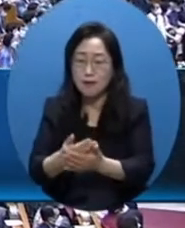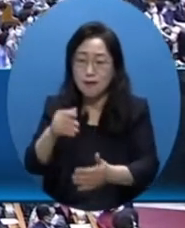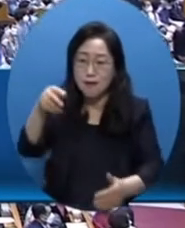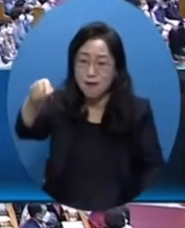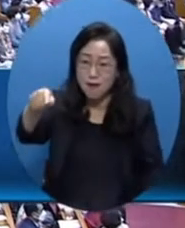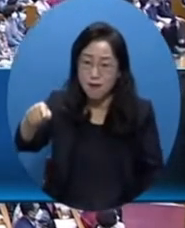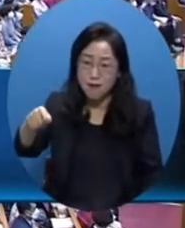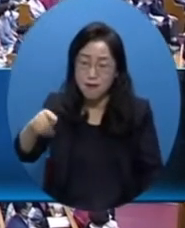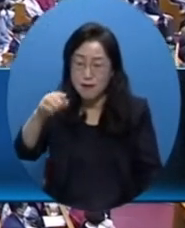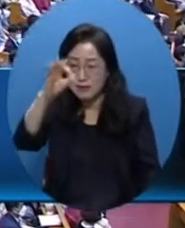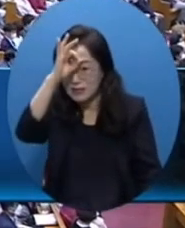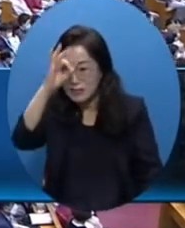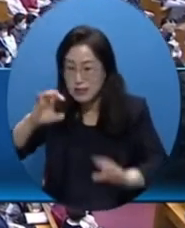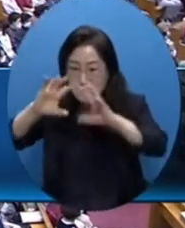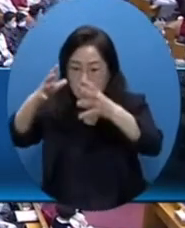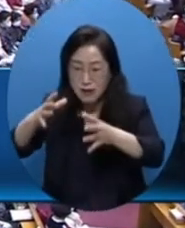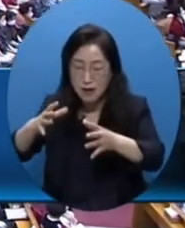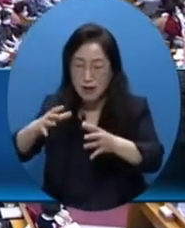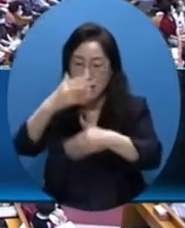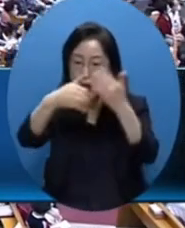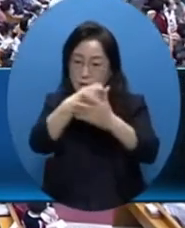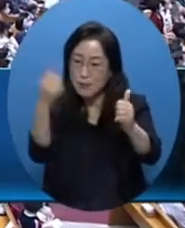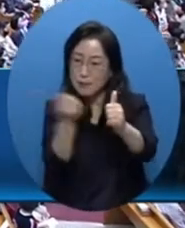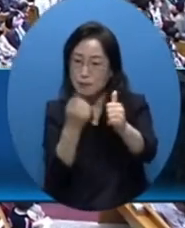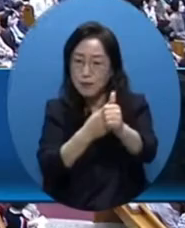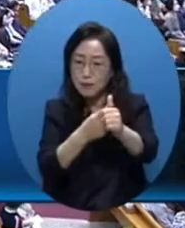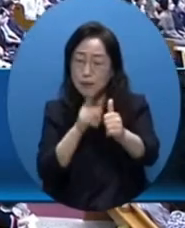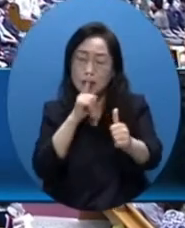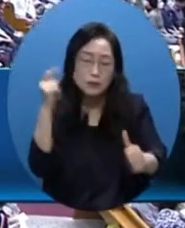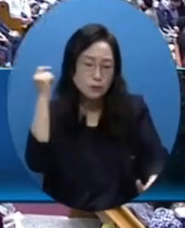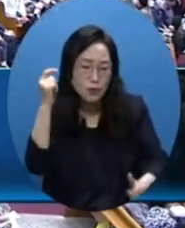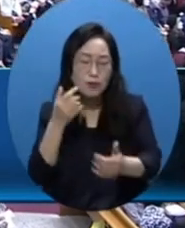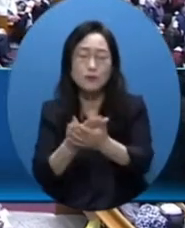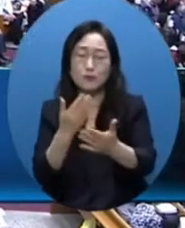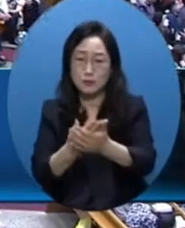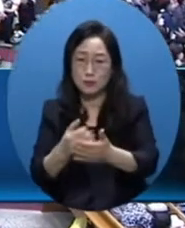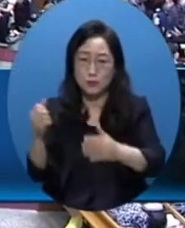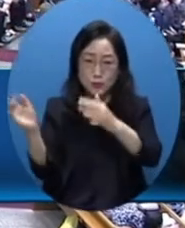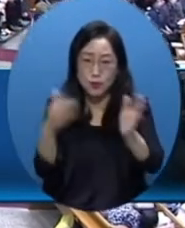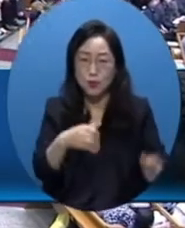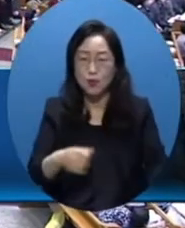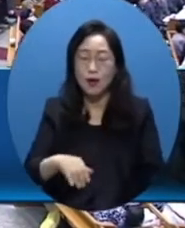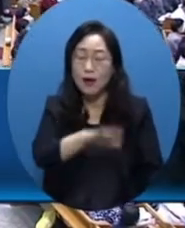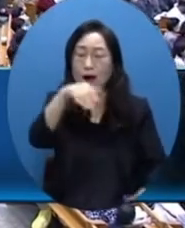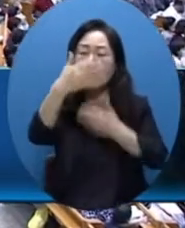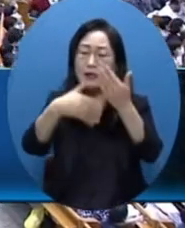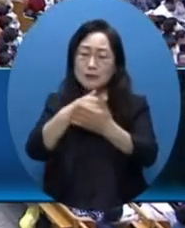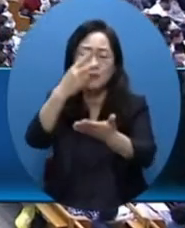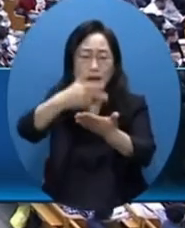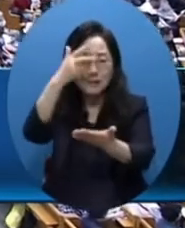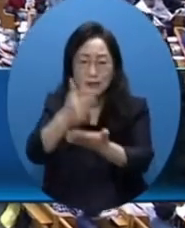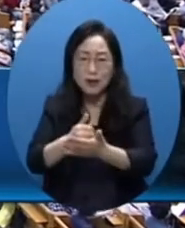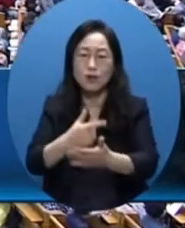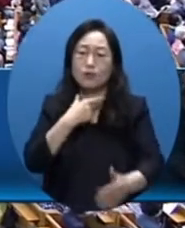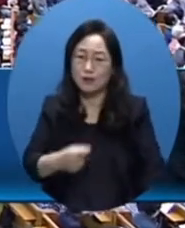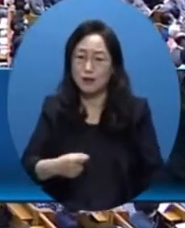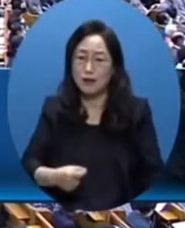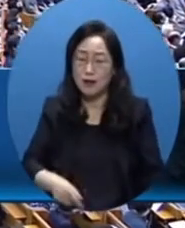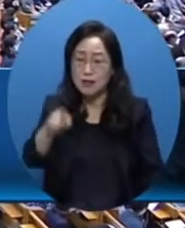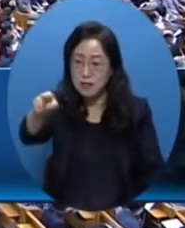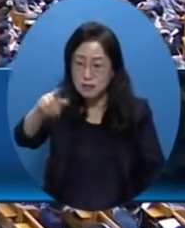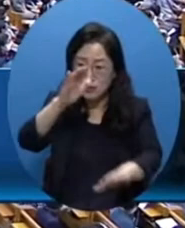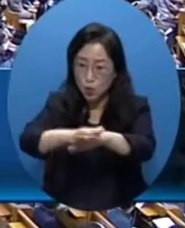살아계신 하나님을 비방하러 보낸 말을 들으시옵소서. 19절입니다. 우리 하나님 여호와여, 원하건대 이제 우리를 그의